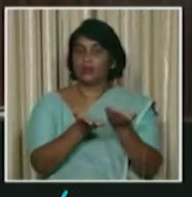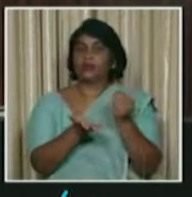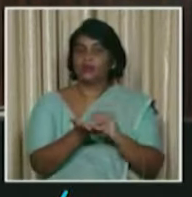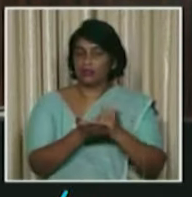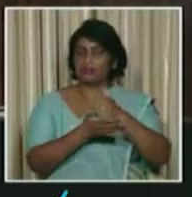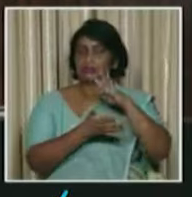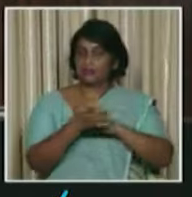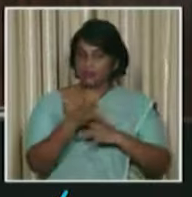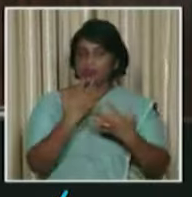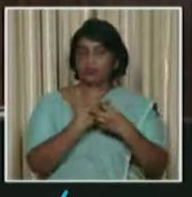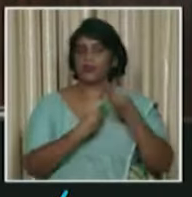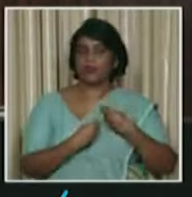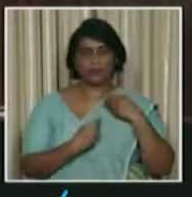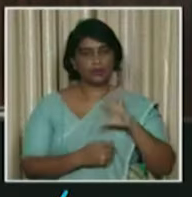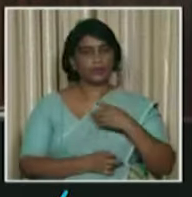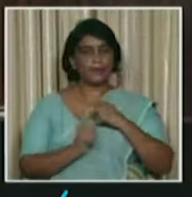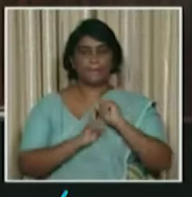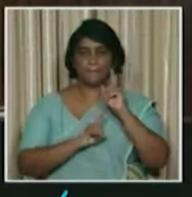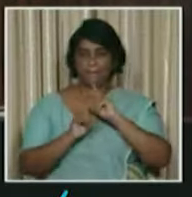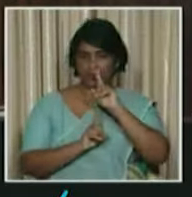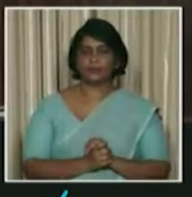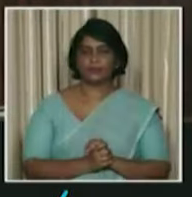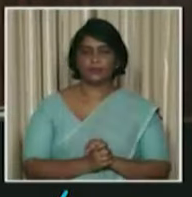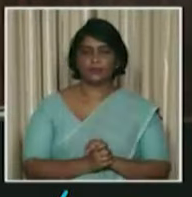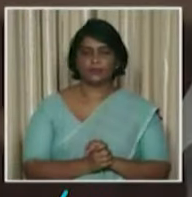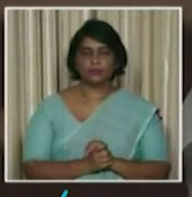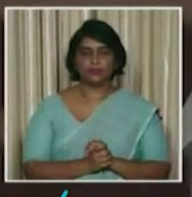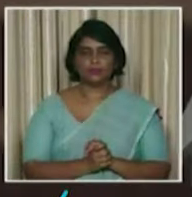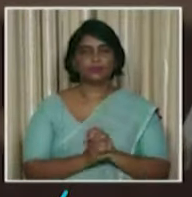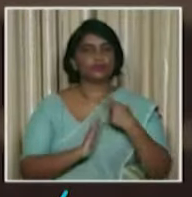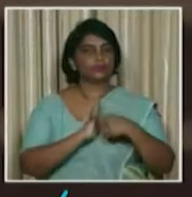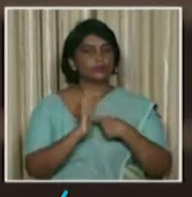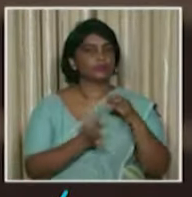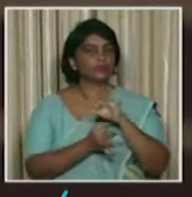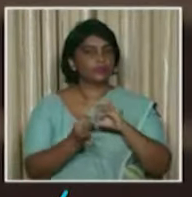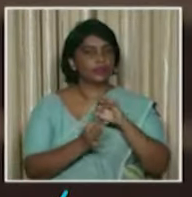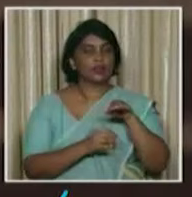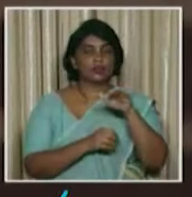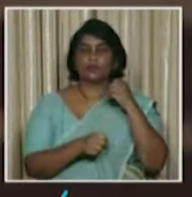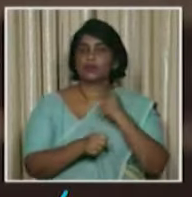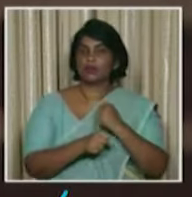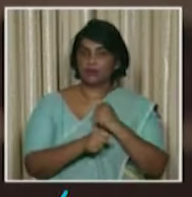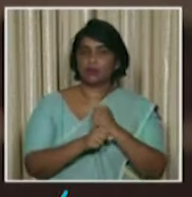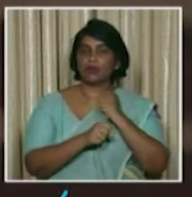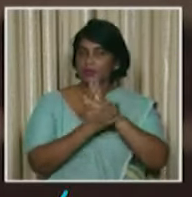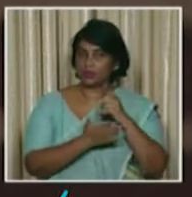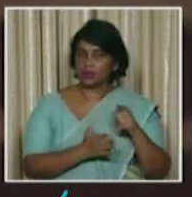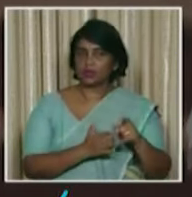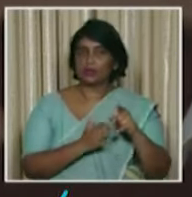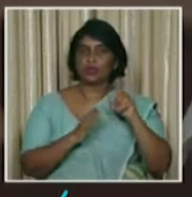පෙත්සමක පිටපතක් මා වෙත ලැබී ඇති බව පාර්ලිමේන්තුවට දැනුම් දීමට කැමැත් වෙමි. ශ්‍රී ලංකා ප්‍රජාතාන්ත්‍රික සමාජවාදී ජනරජයේ ආණ්ඩුක